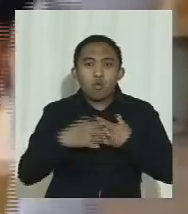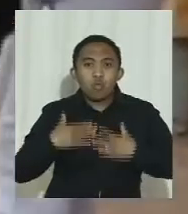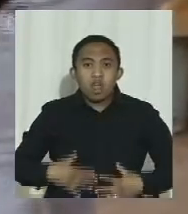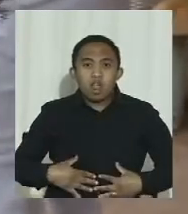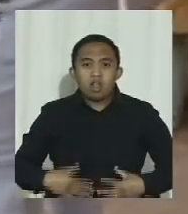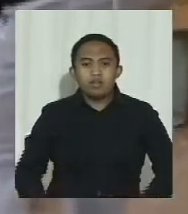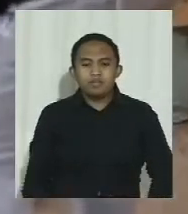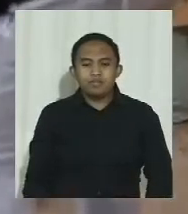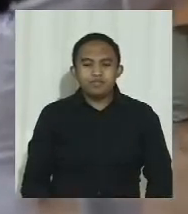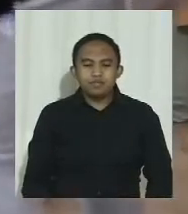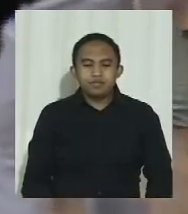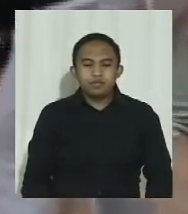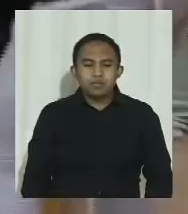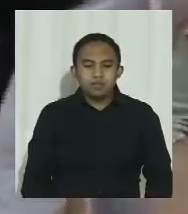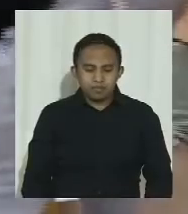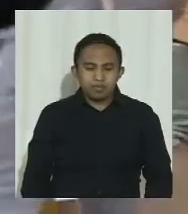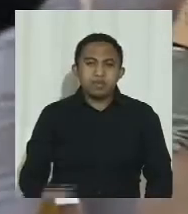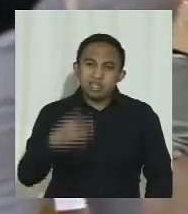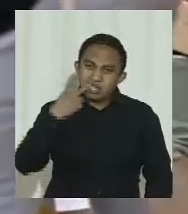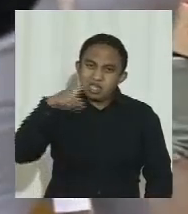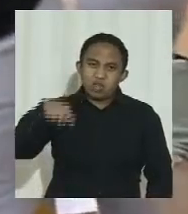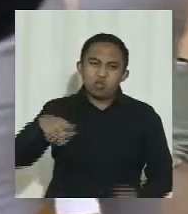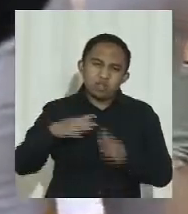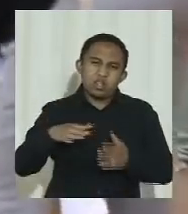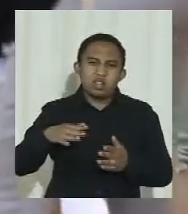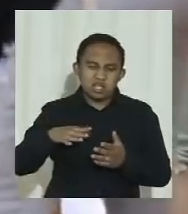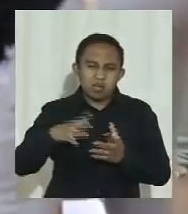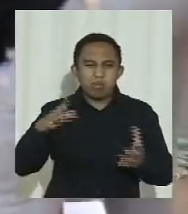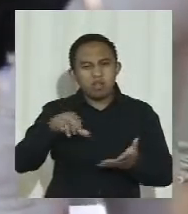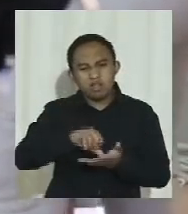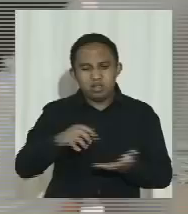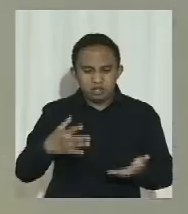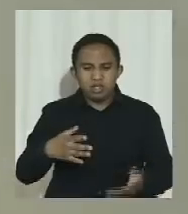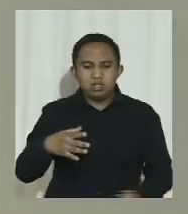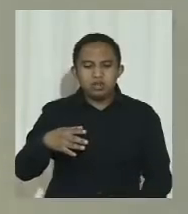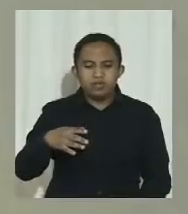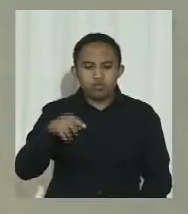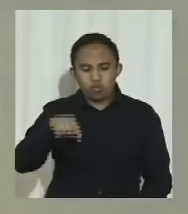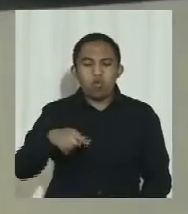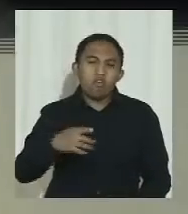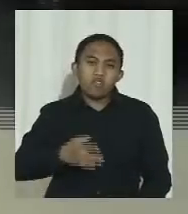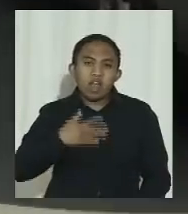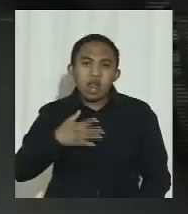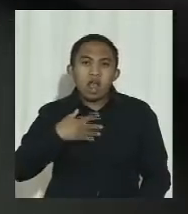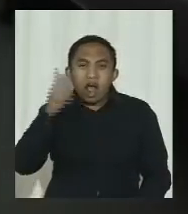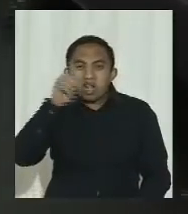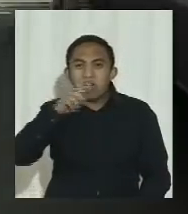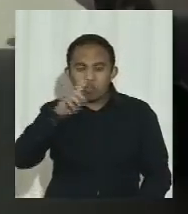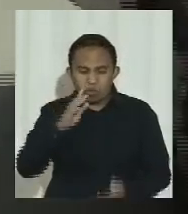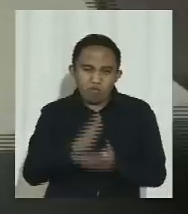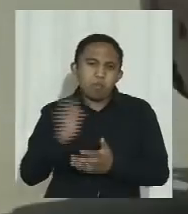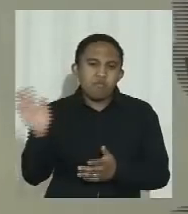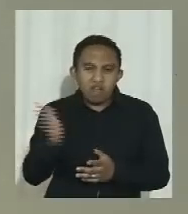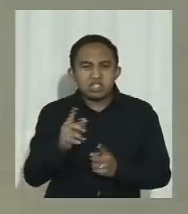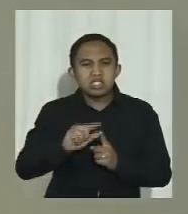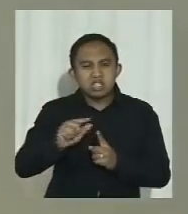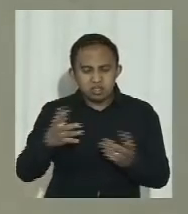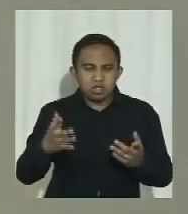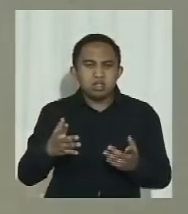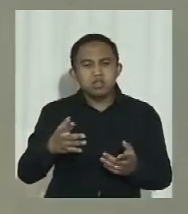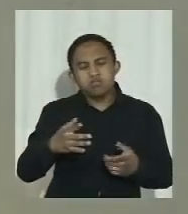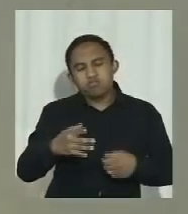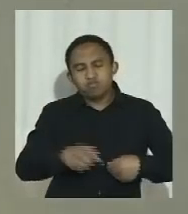Raha nitsikaritra indrindra ny eto andrenivohitra efa mahay miverina amin'ny laoniny tsikelikely ny fiainana andavanandro ny mponina, eo ny tsena,